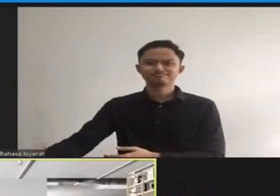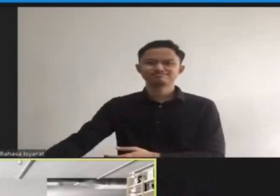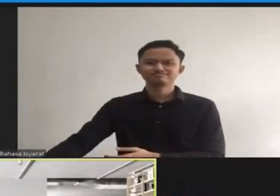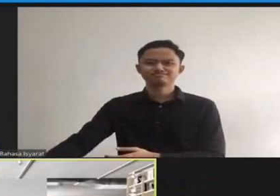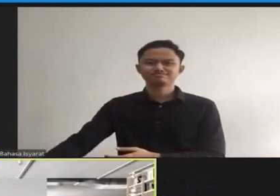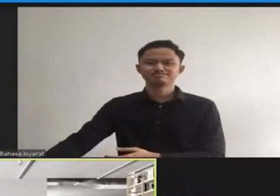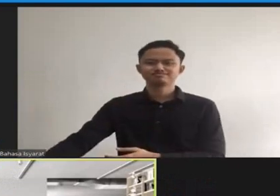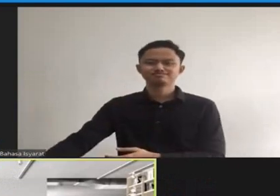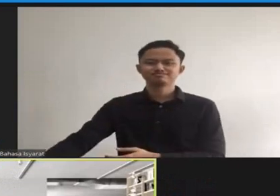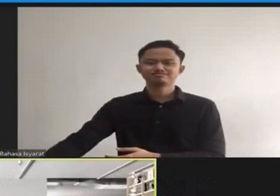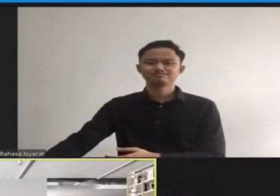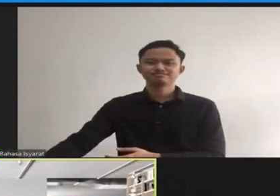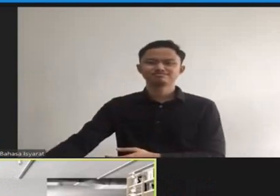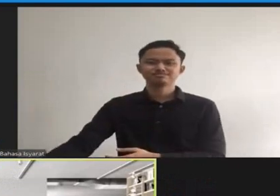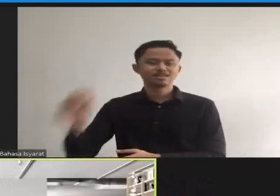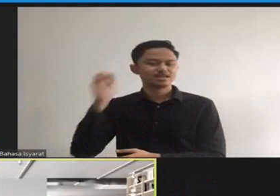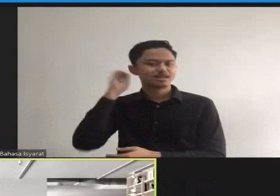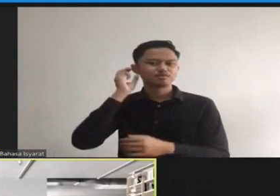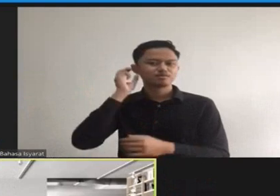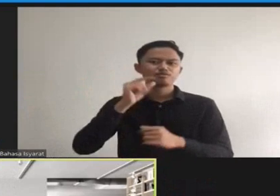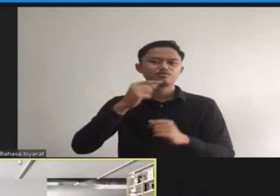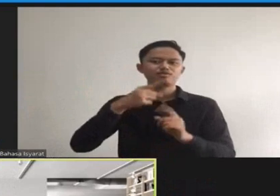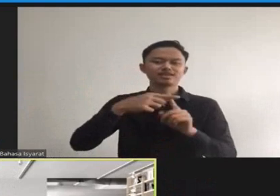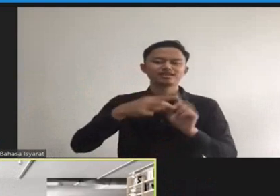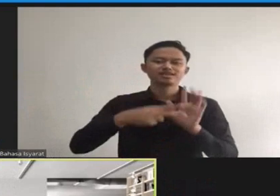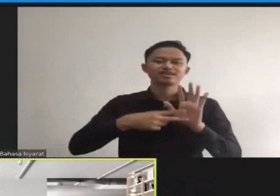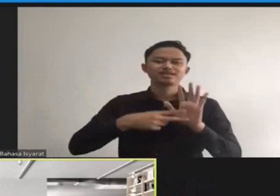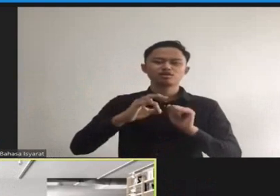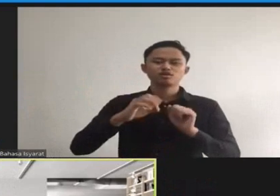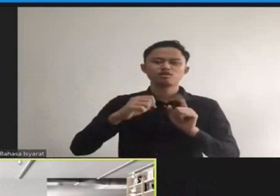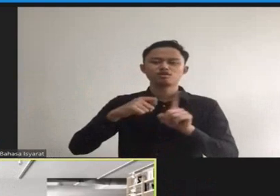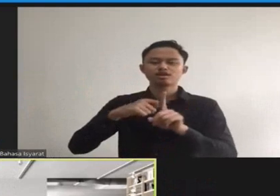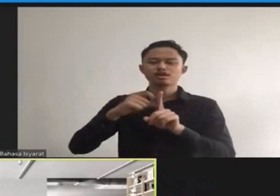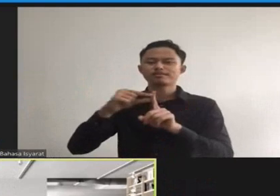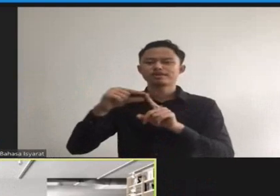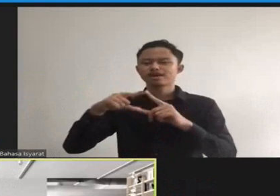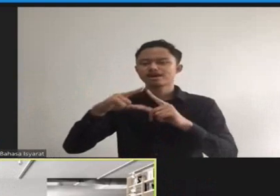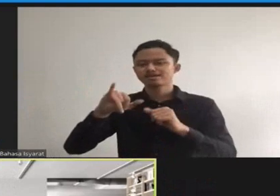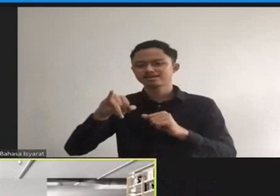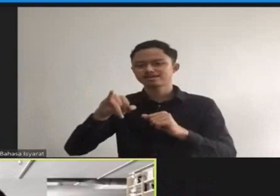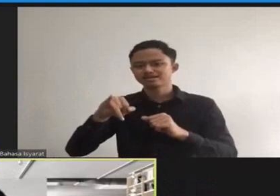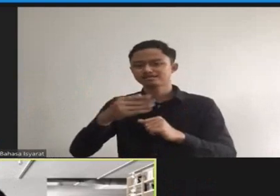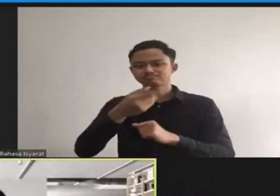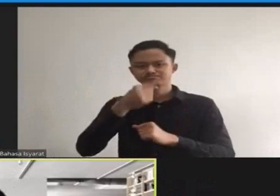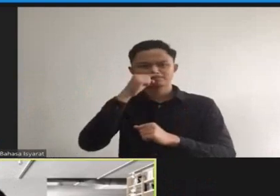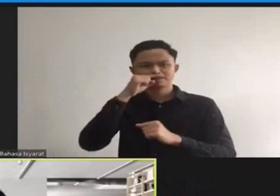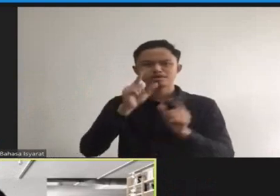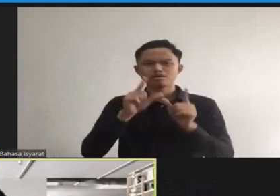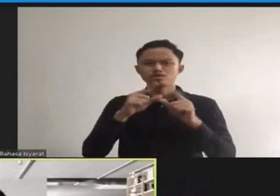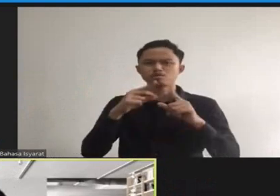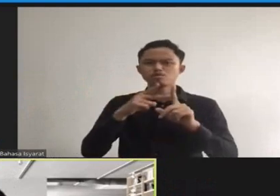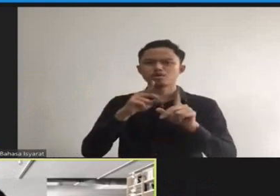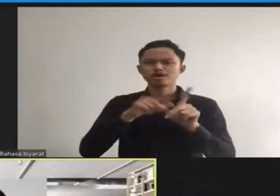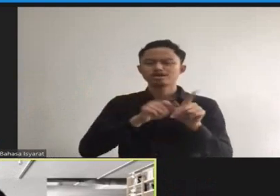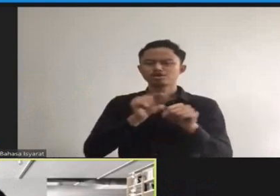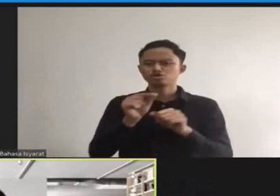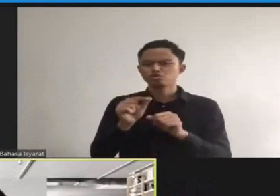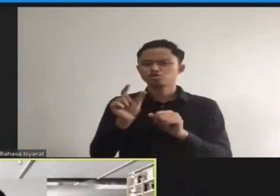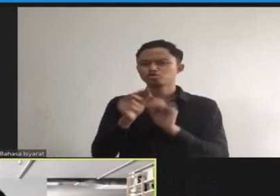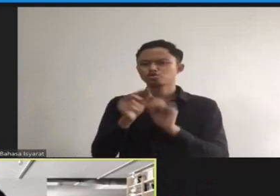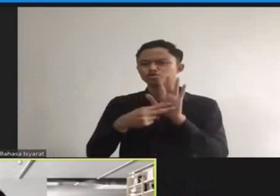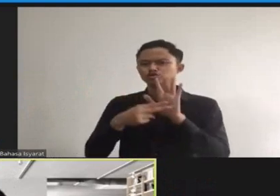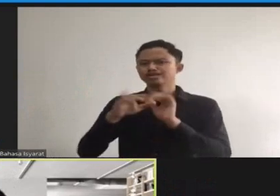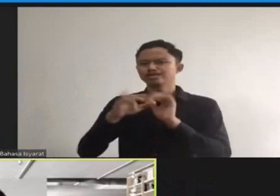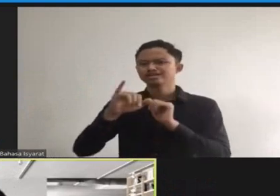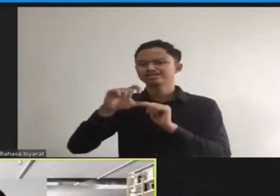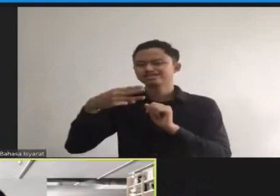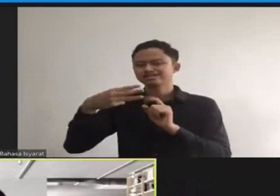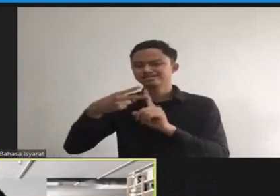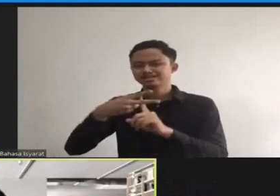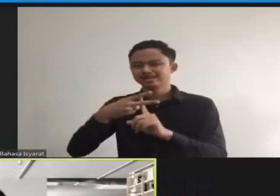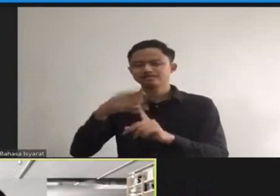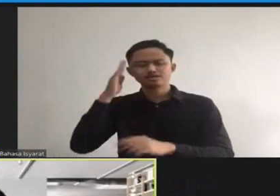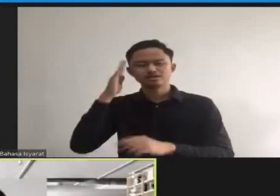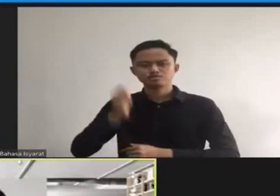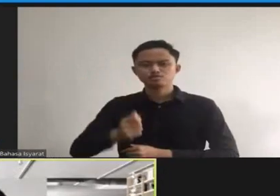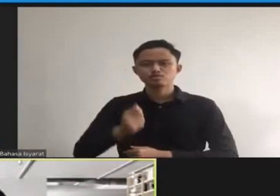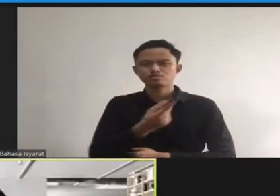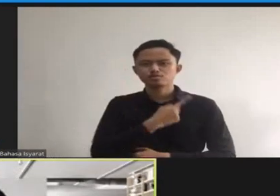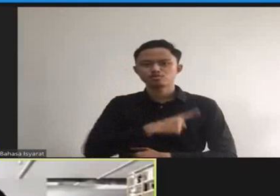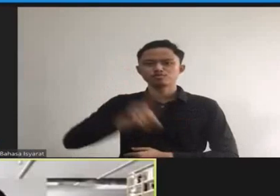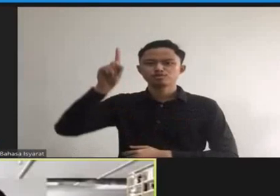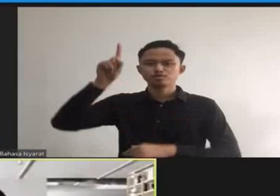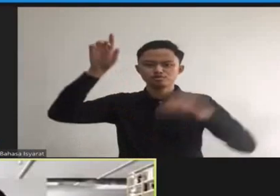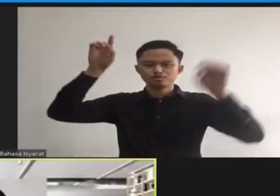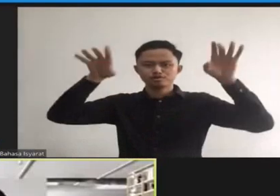Retno dari KPAI, dan Mas Wahyu dari UNICEF. Assalamualaikum warahmatullahi wabarakatuh. Selamat sore